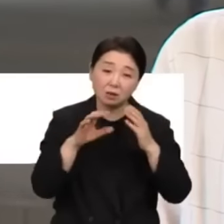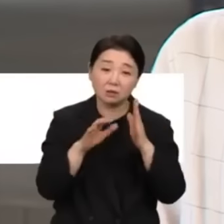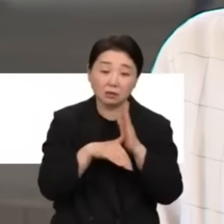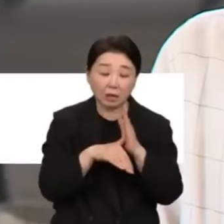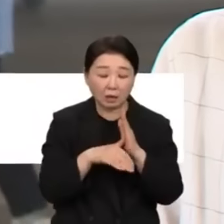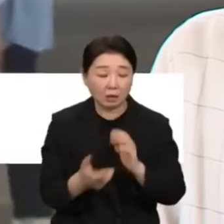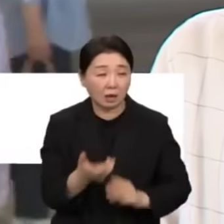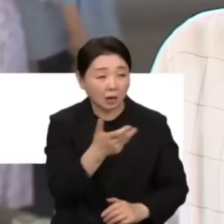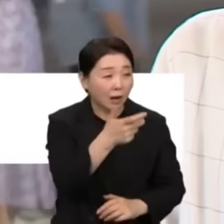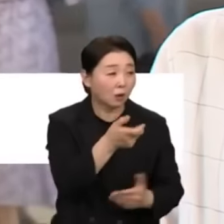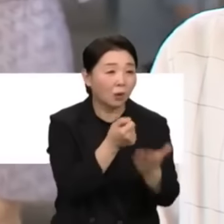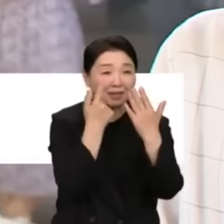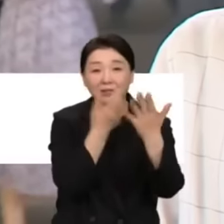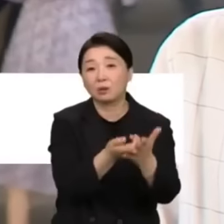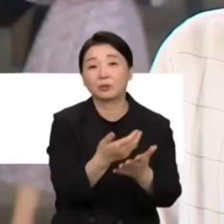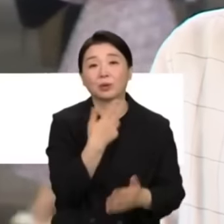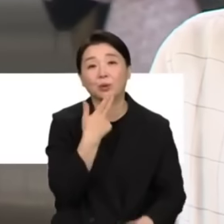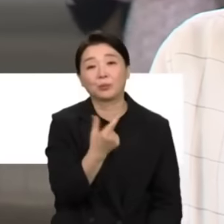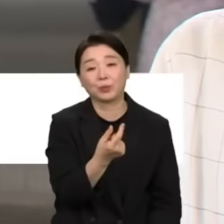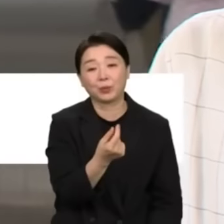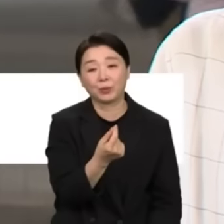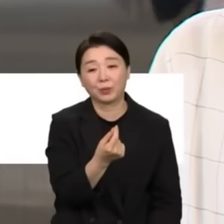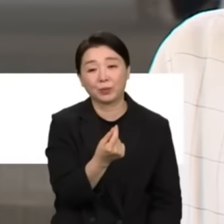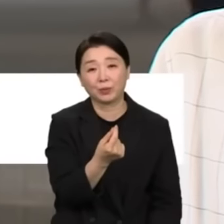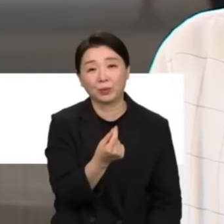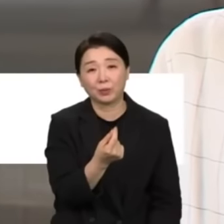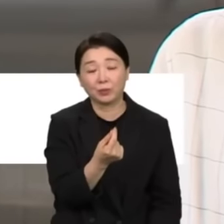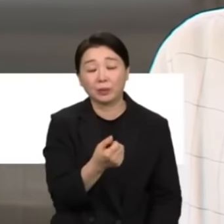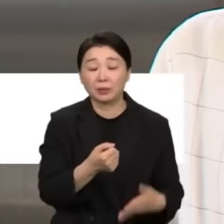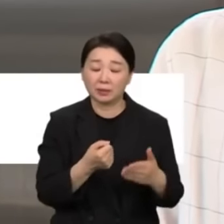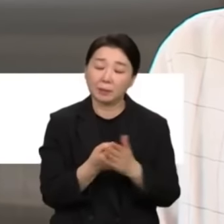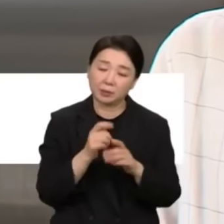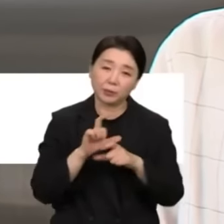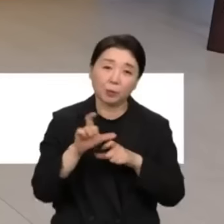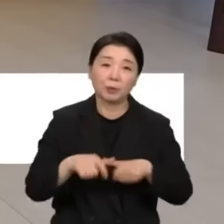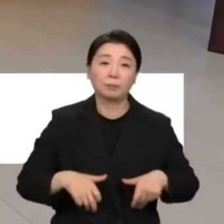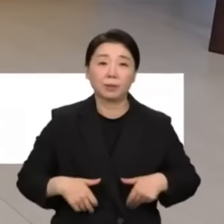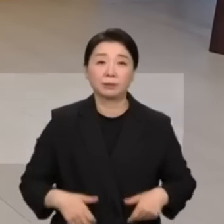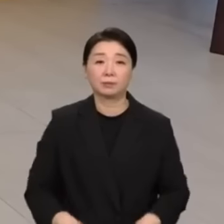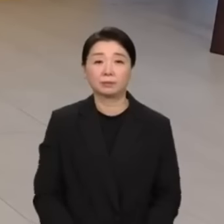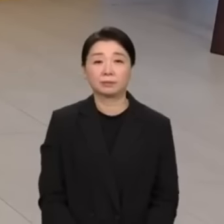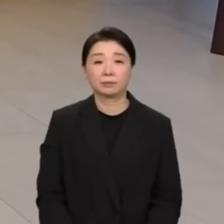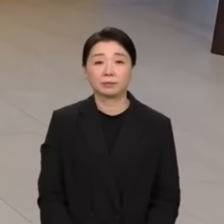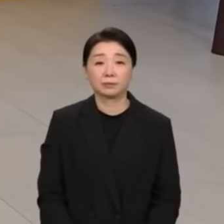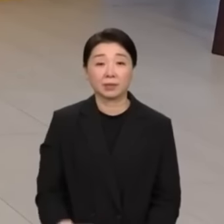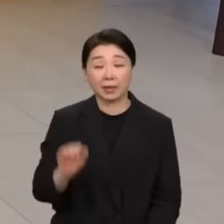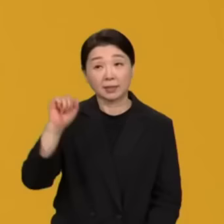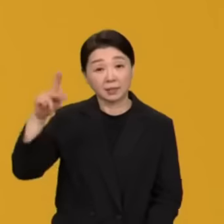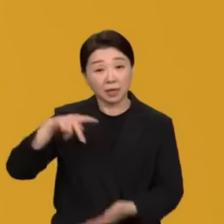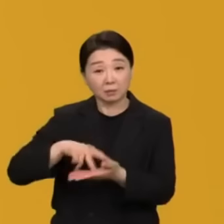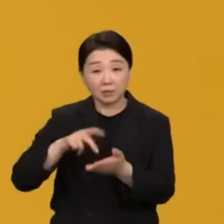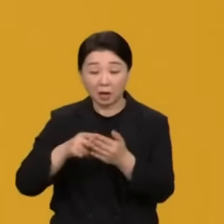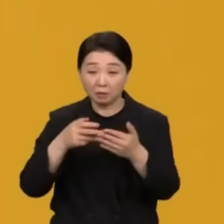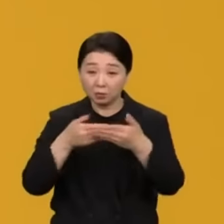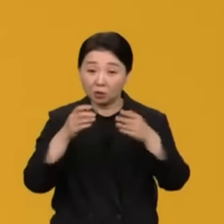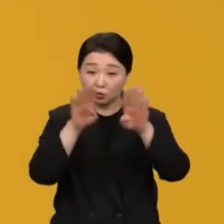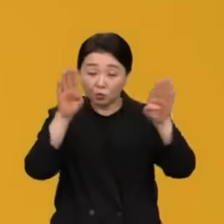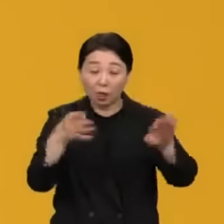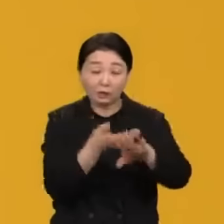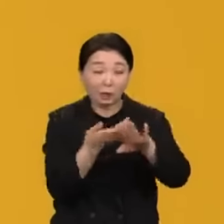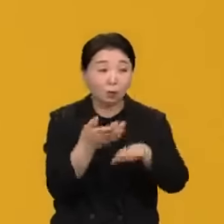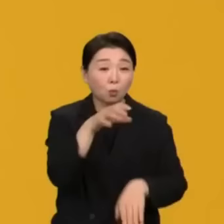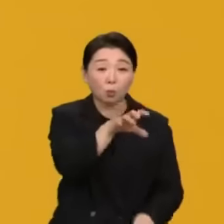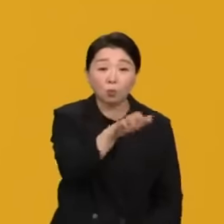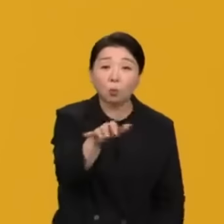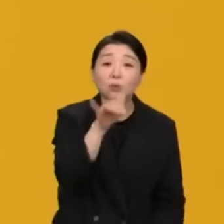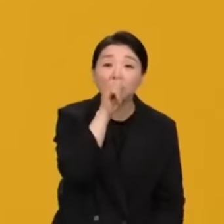않은 상황이기 때문에 여러 가지 좀 고민이 필요할 것 같습니다. SK 측은 미술관이 다른 곳에도 전시 공간이